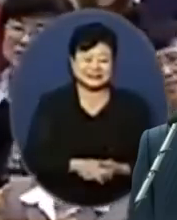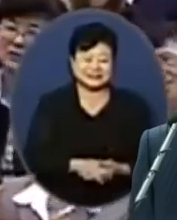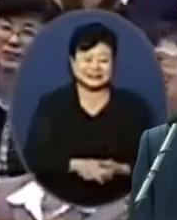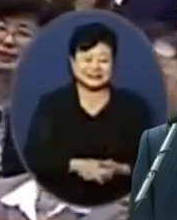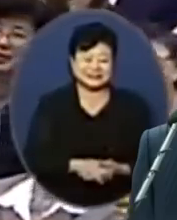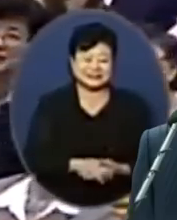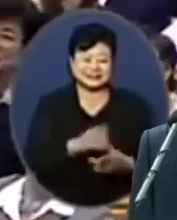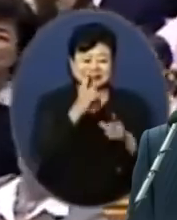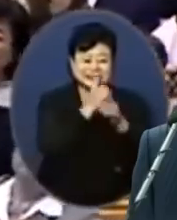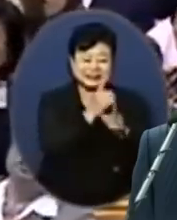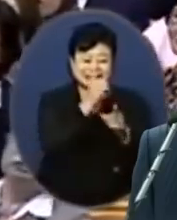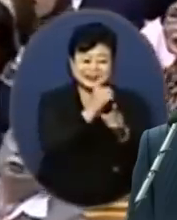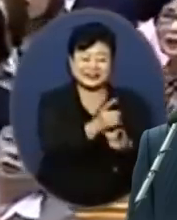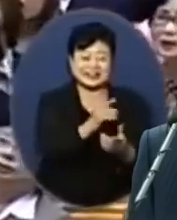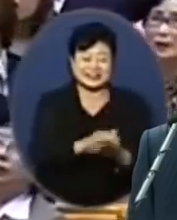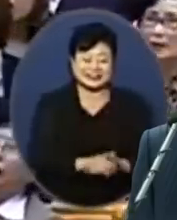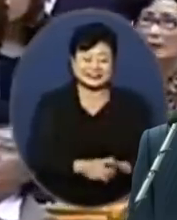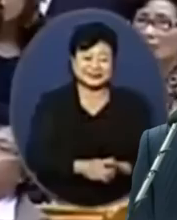승리했습니다.